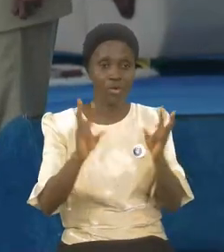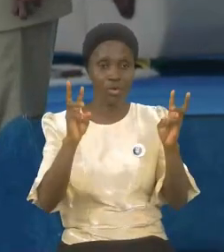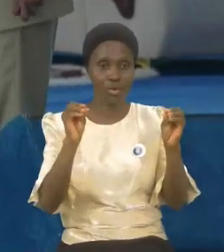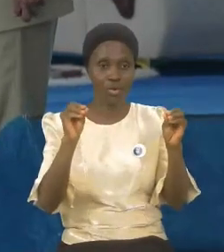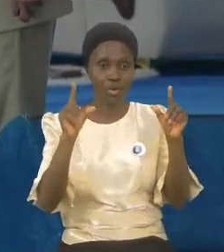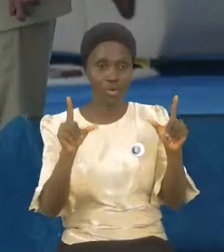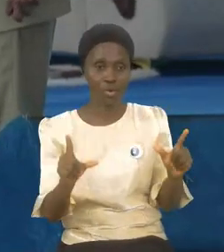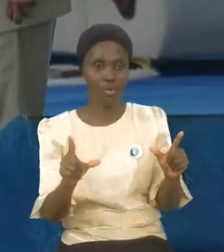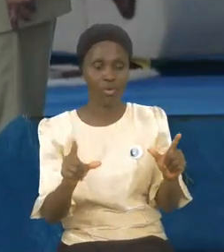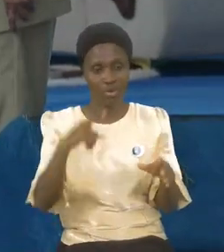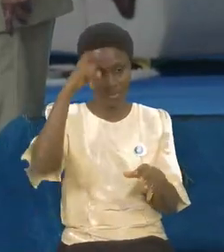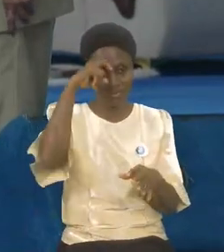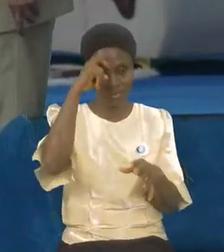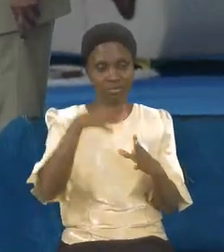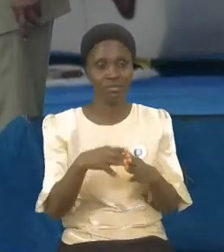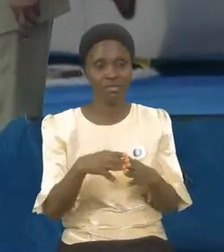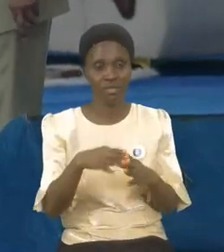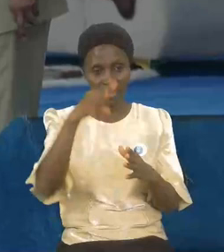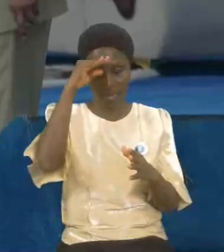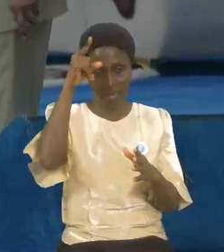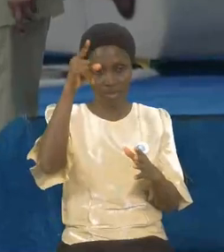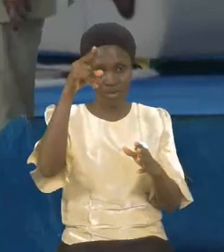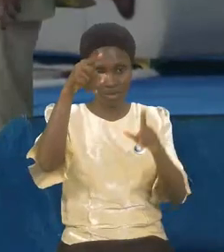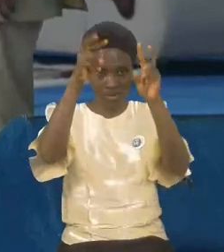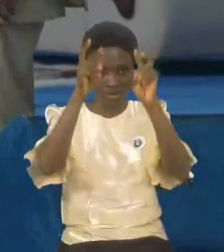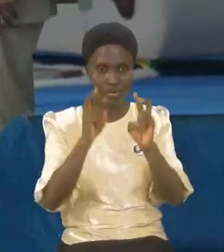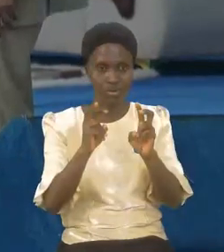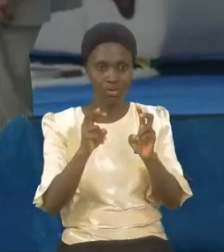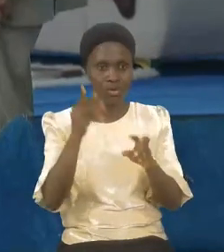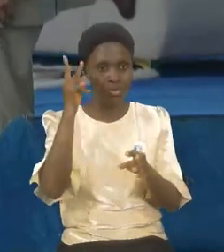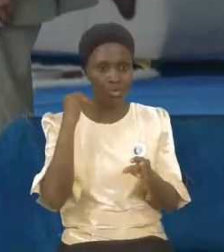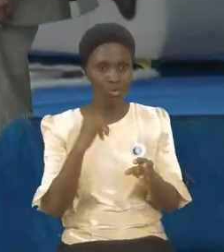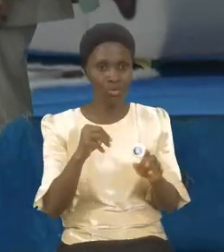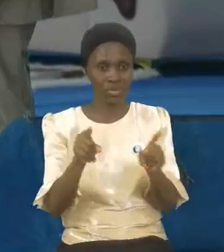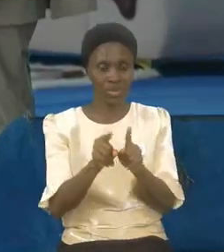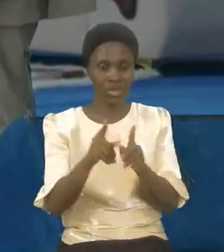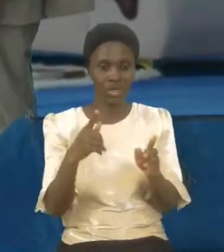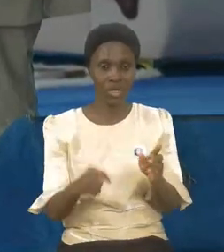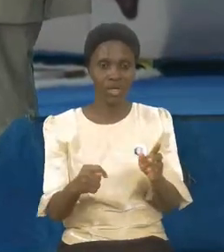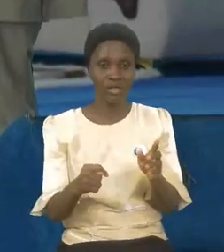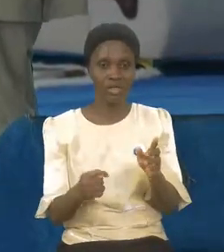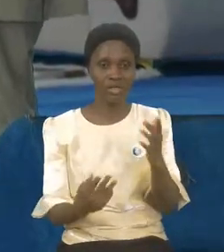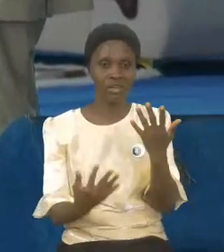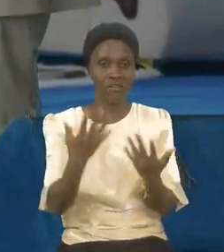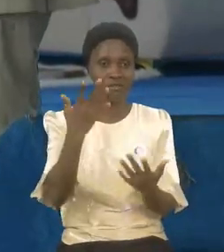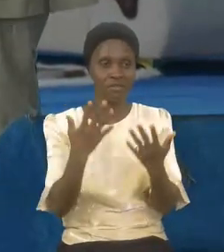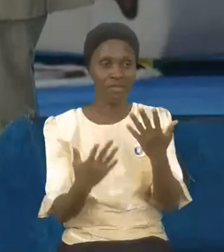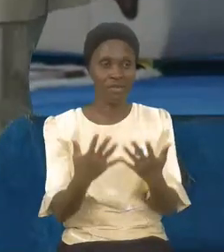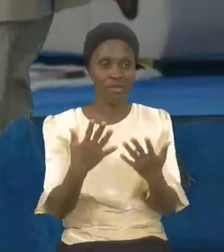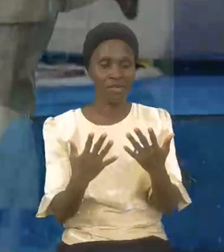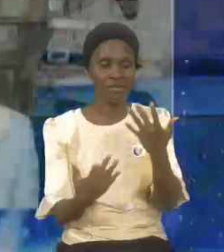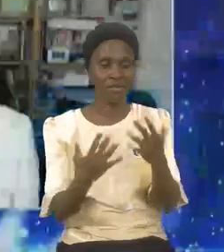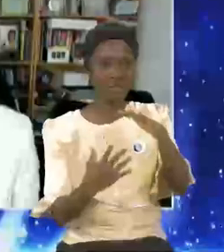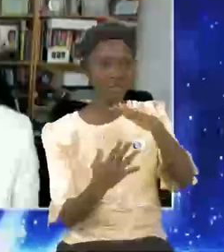tête étaient comme de la laine pure, c'est la sagesse ici. Son trône était comme des flammes de